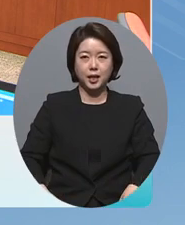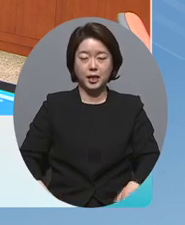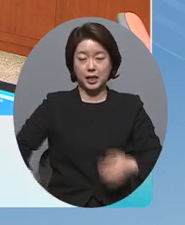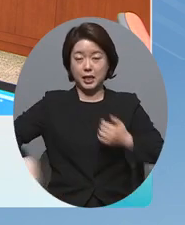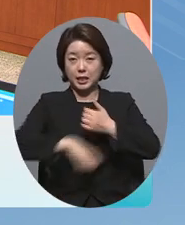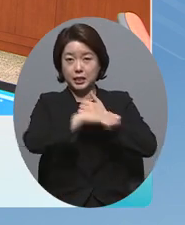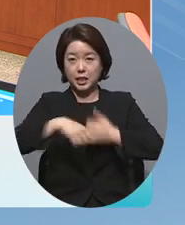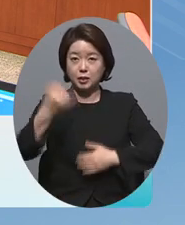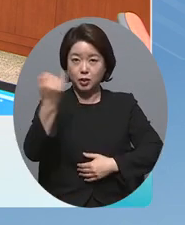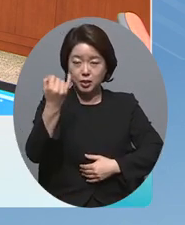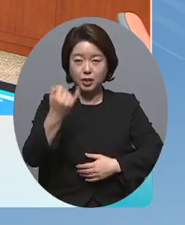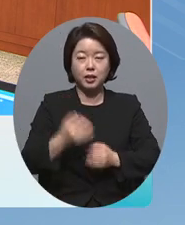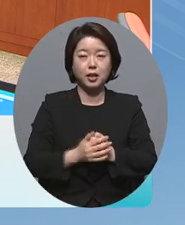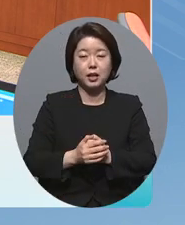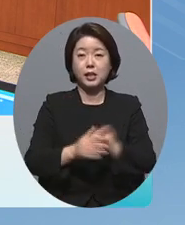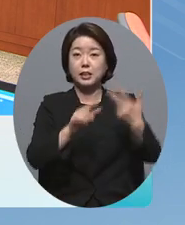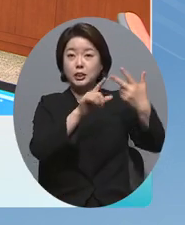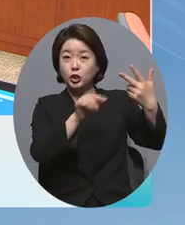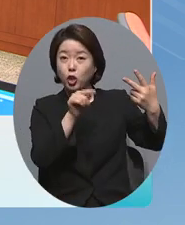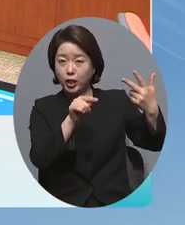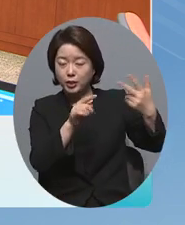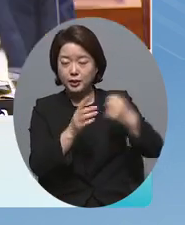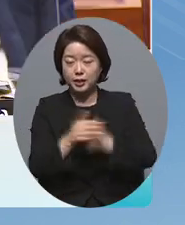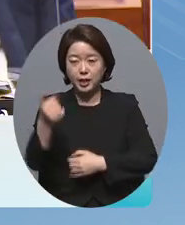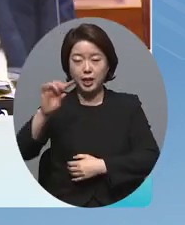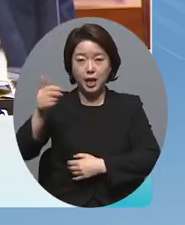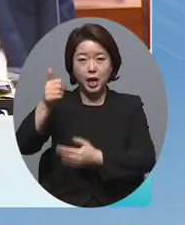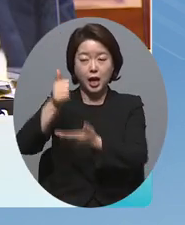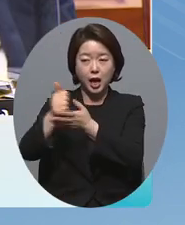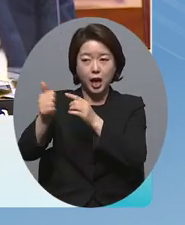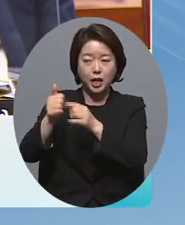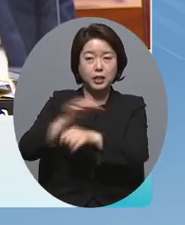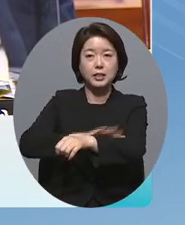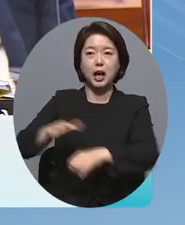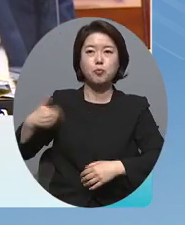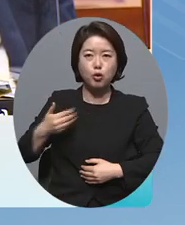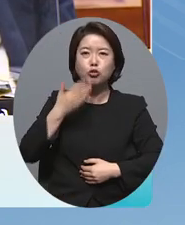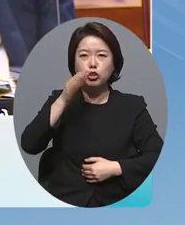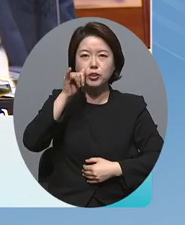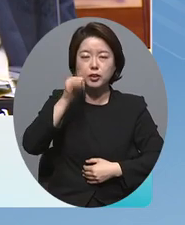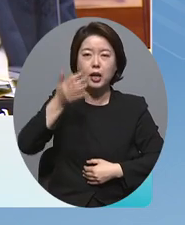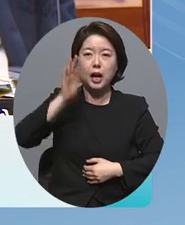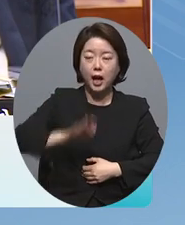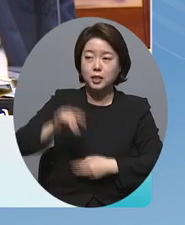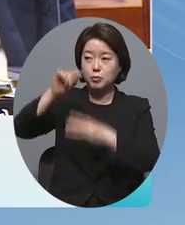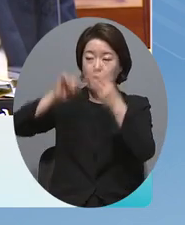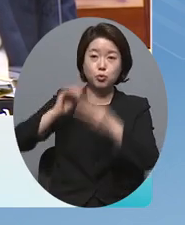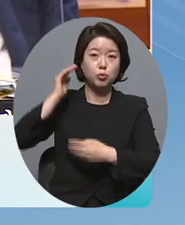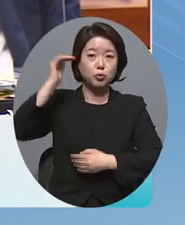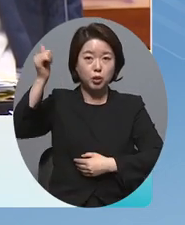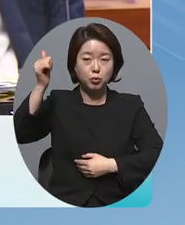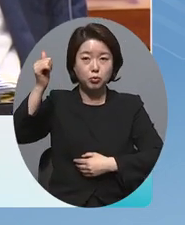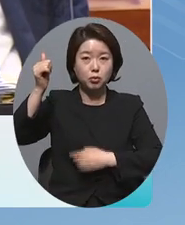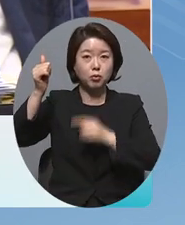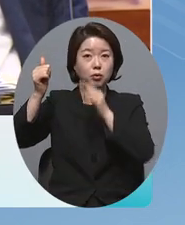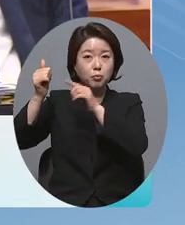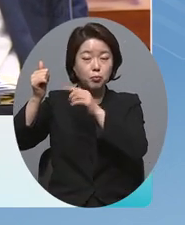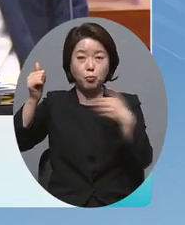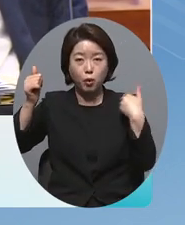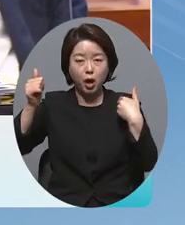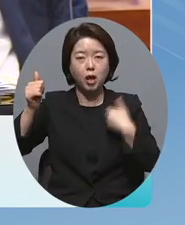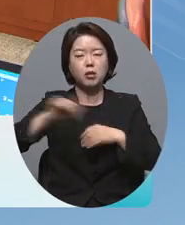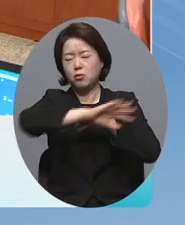첼리스트가 7월 그때 한동훈 장관에 대해서는 잘 모를 수 있어요. 그런데 윤석열 대통령을 어떻게 모르겠습니까?